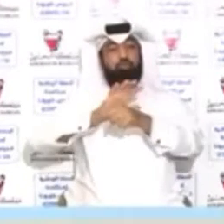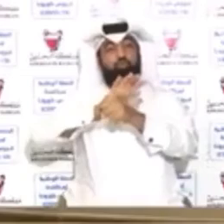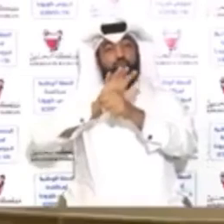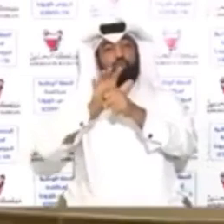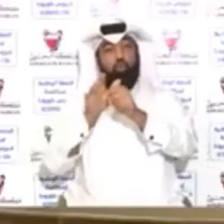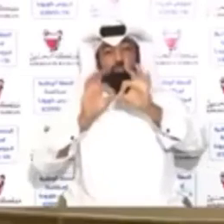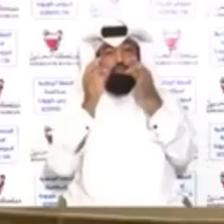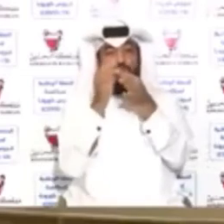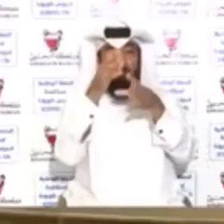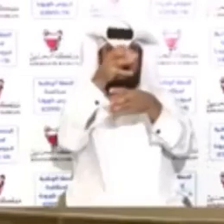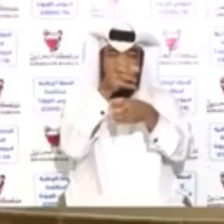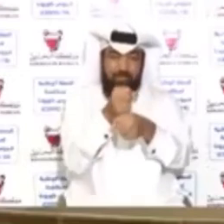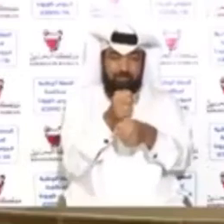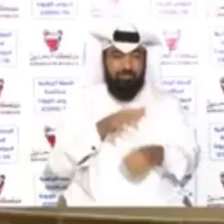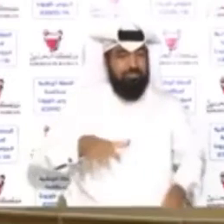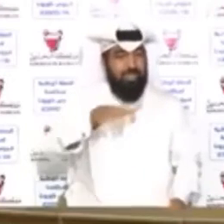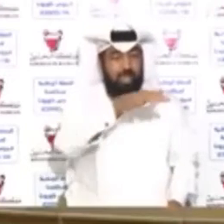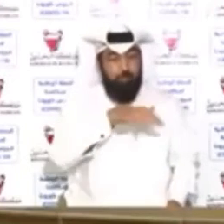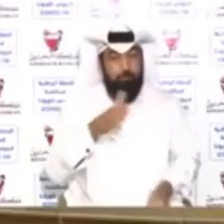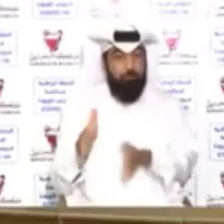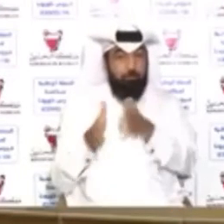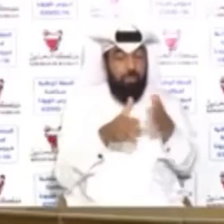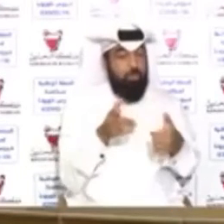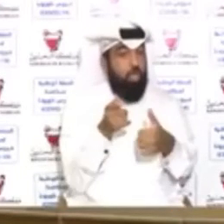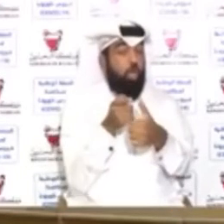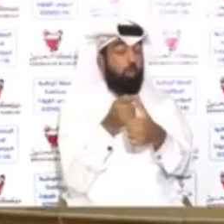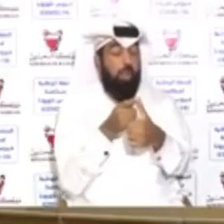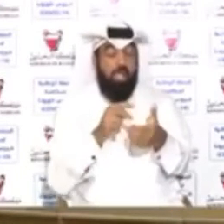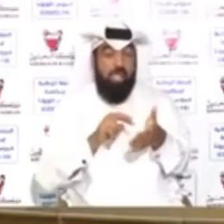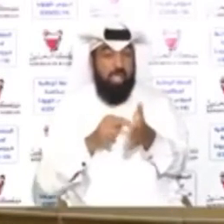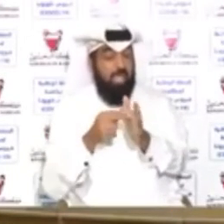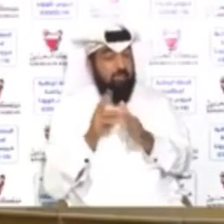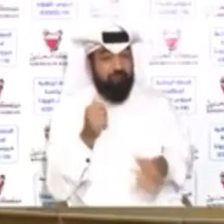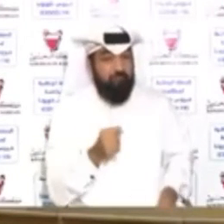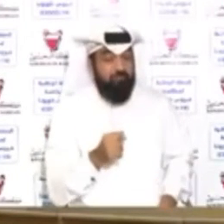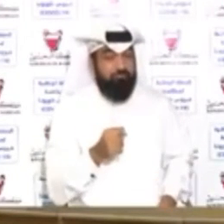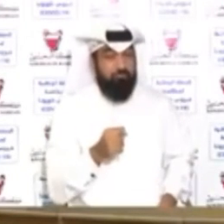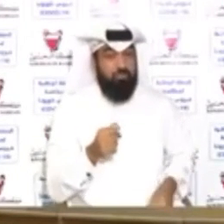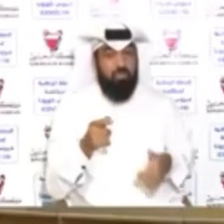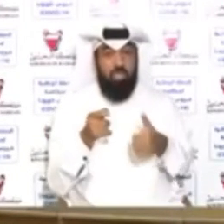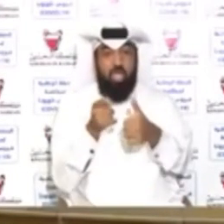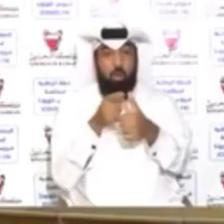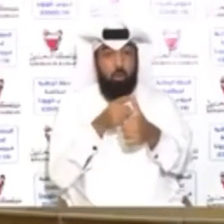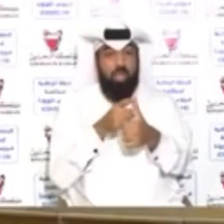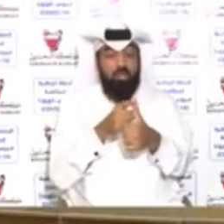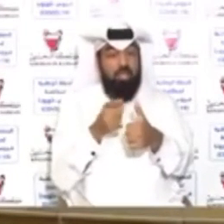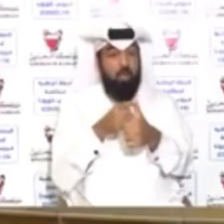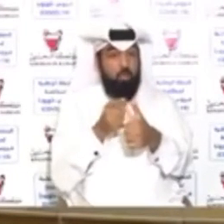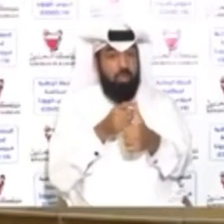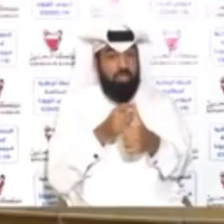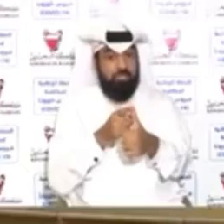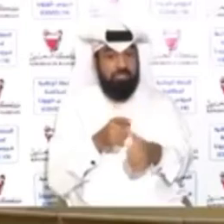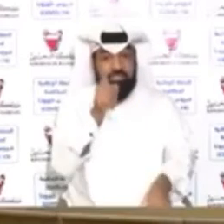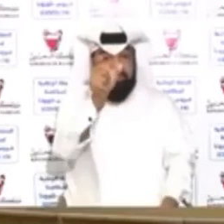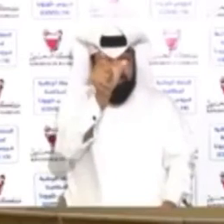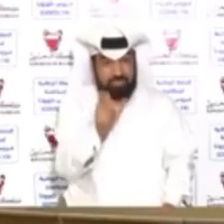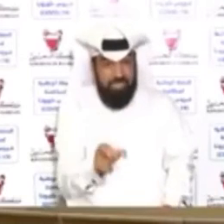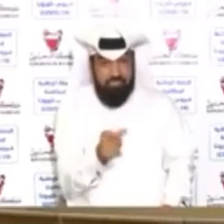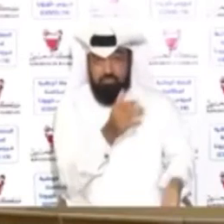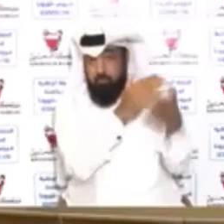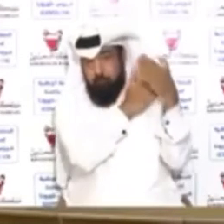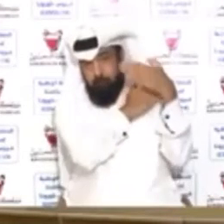ومجتمعه. فأول نقطة هي أن هناك مسؤولية بتكون فردية ومهمة جدا مثل ما ذكرنا.